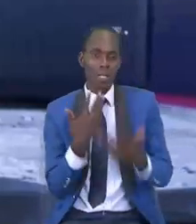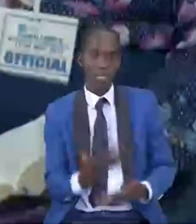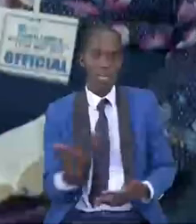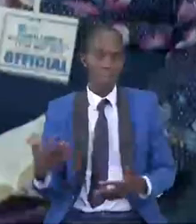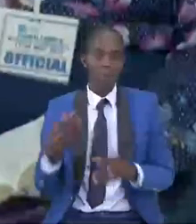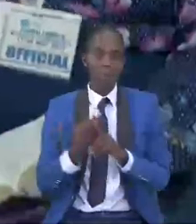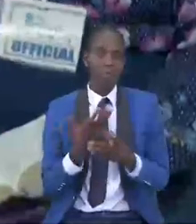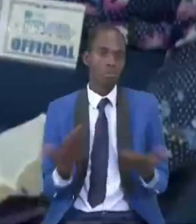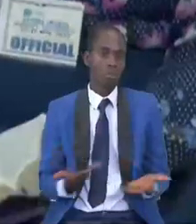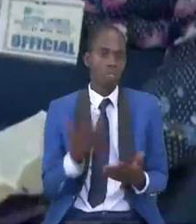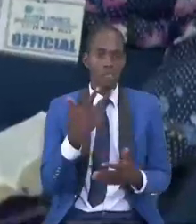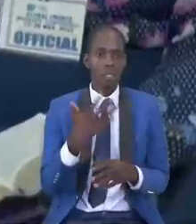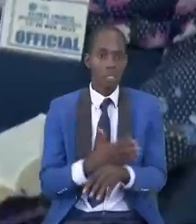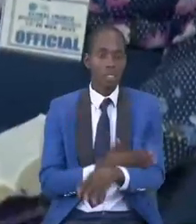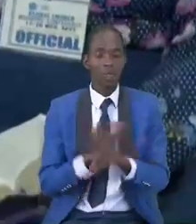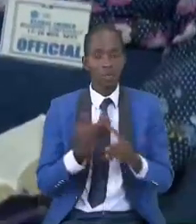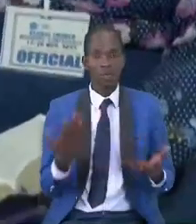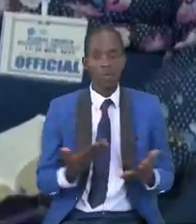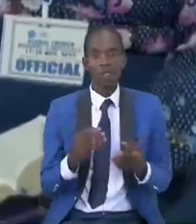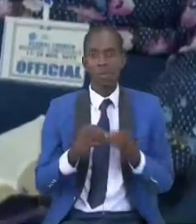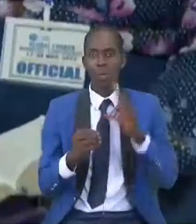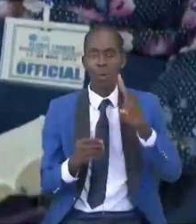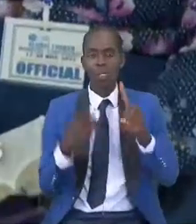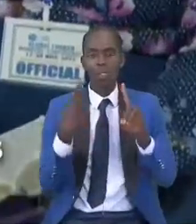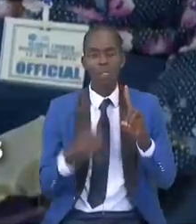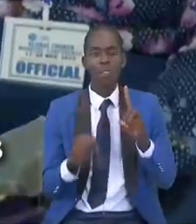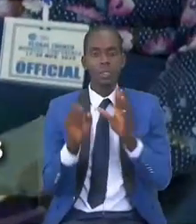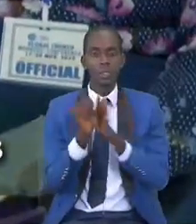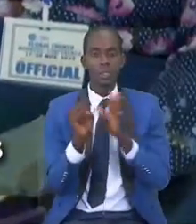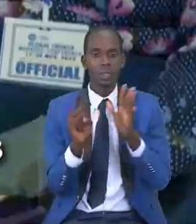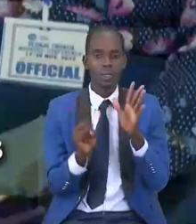considérer rapidement aussi. Premièrement, l'état